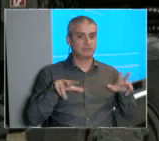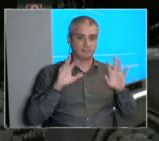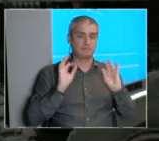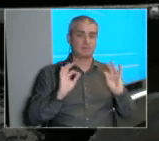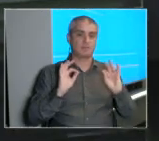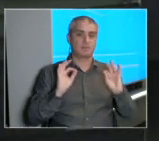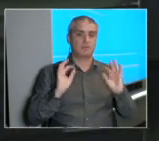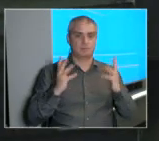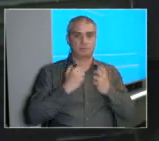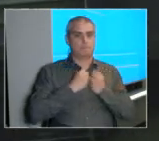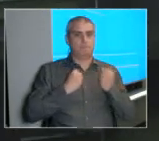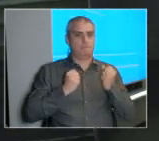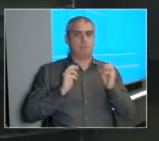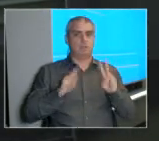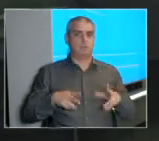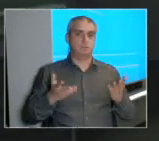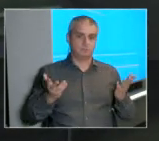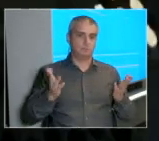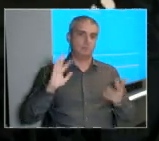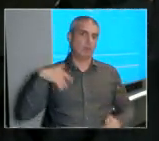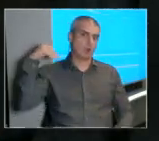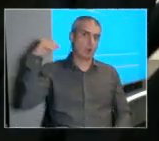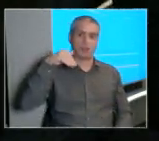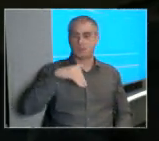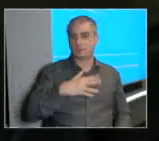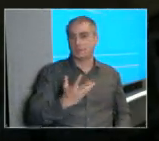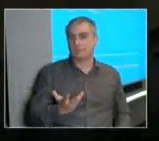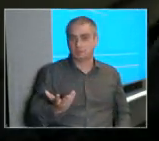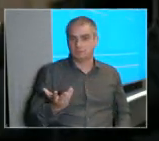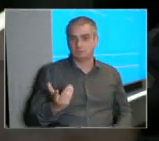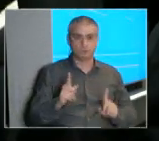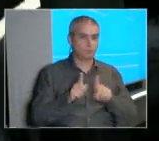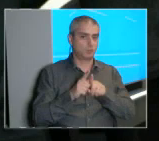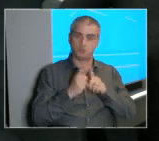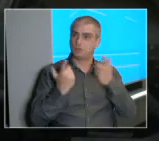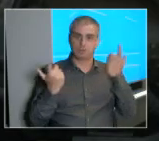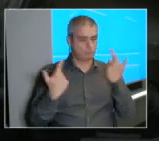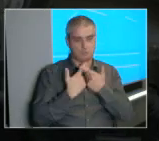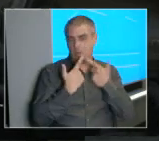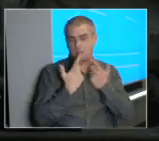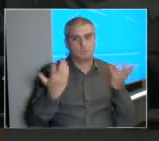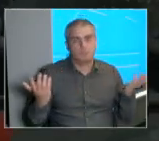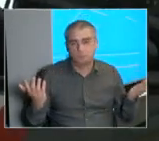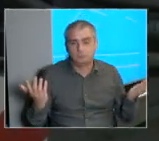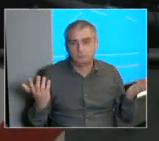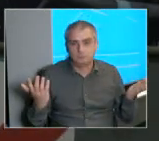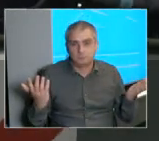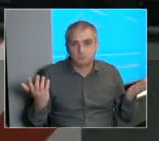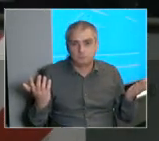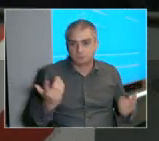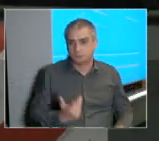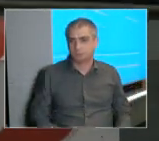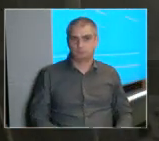באמת מתוח מאוד, והוא יכול להידרדר למעין מלחמה.